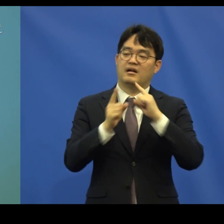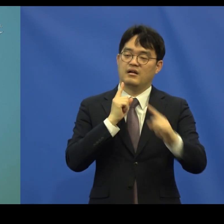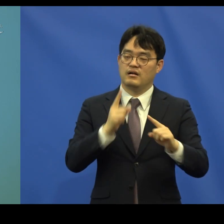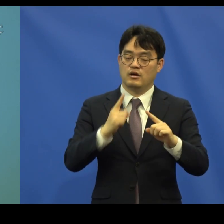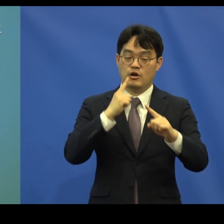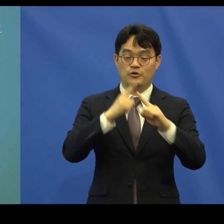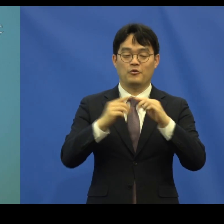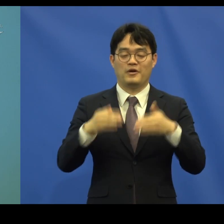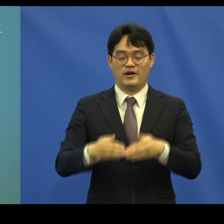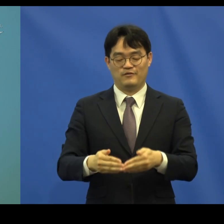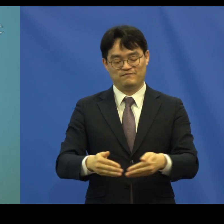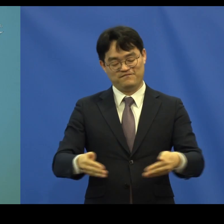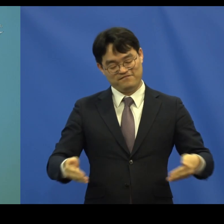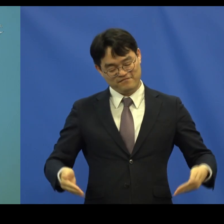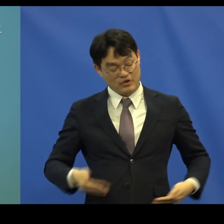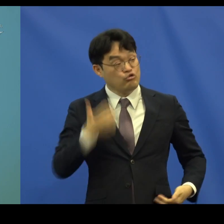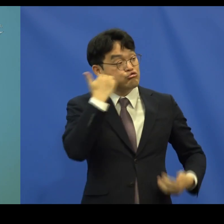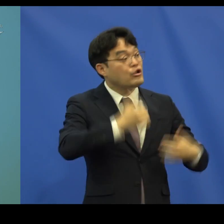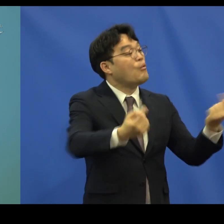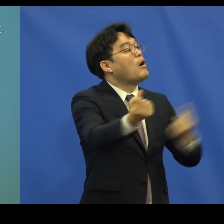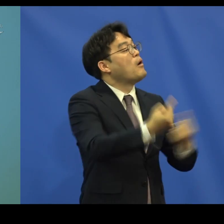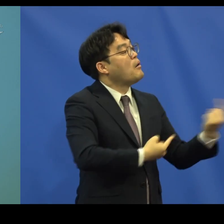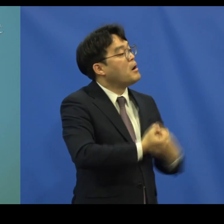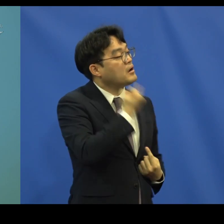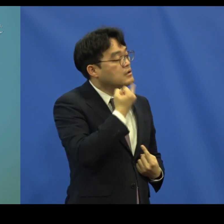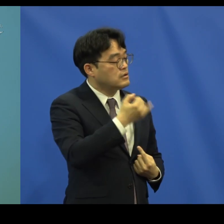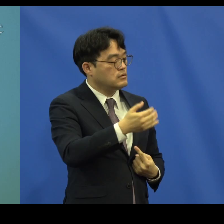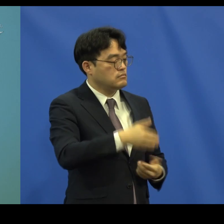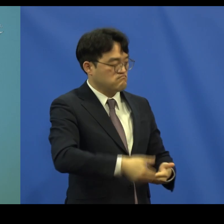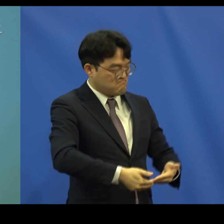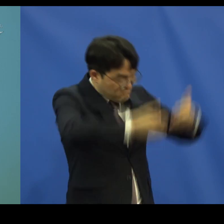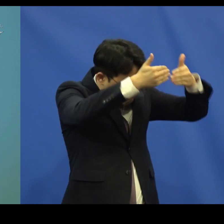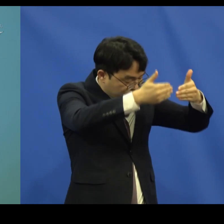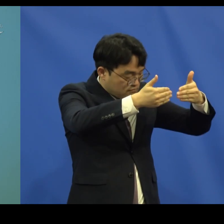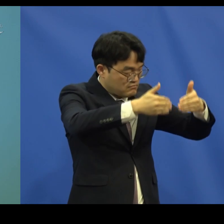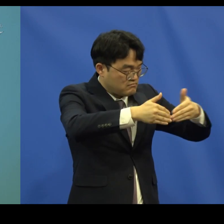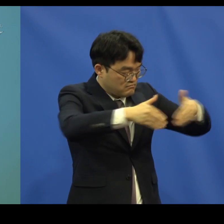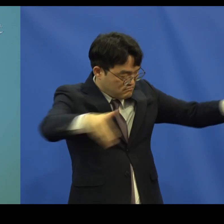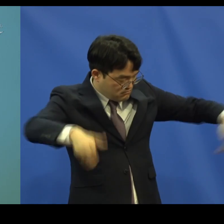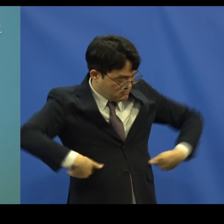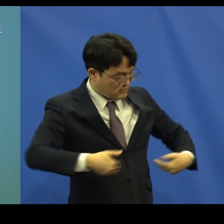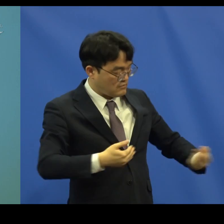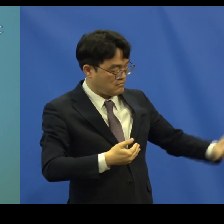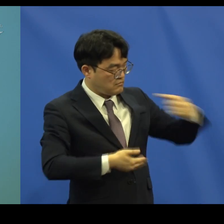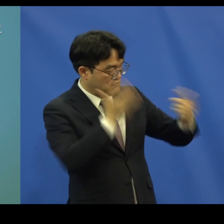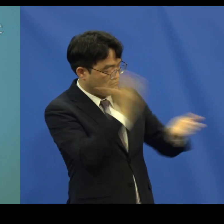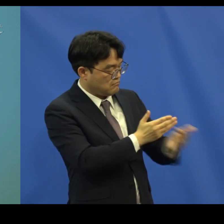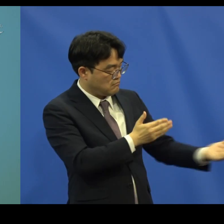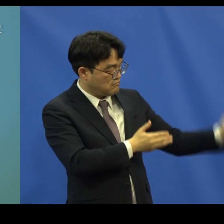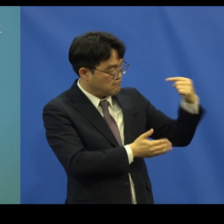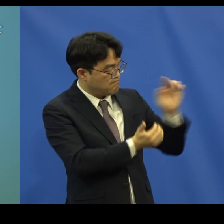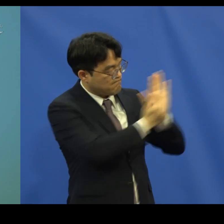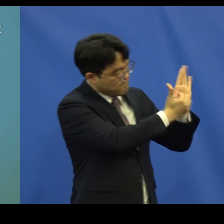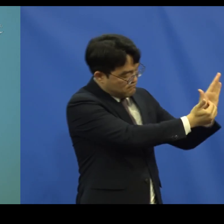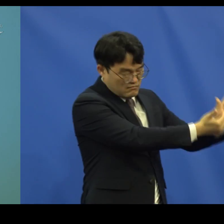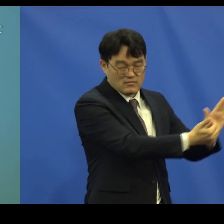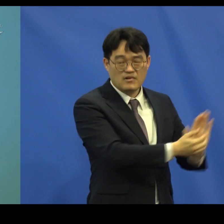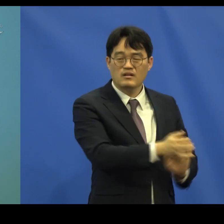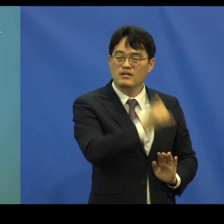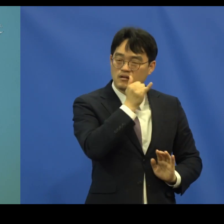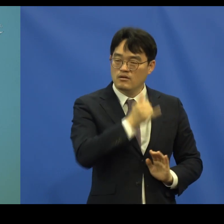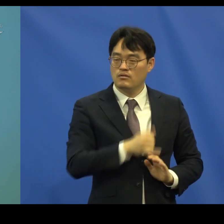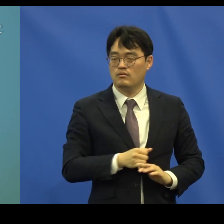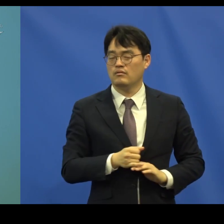울타리가 높고 내부 지향적인 조직체가 됩니다. 세상과 담을 쌓는 거죠. 지독하게 안